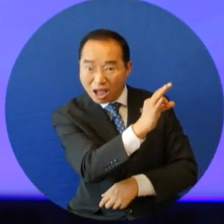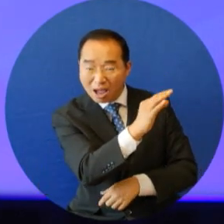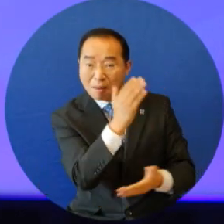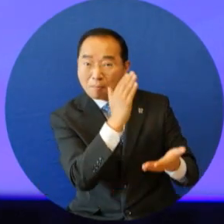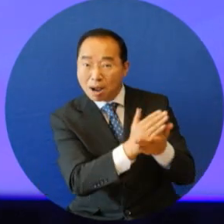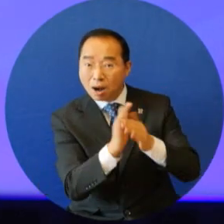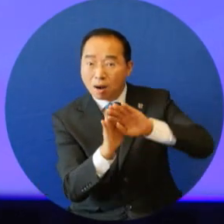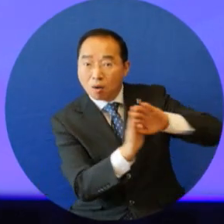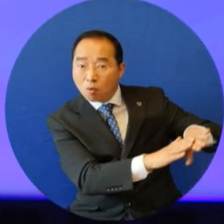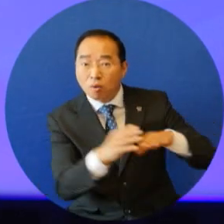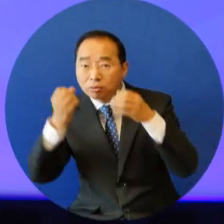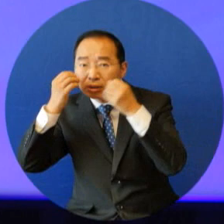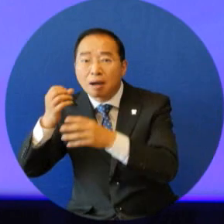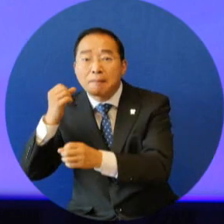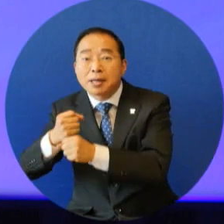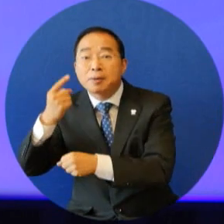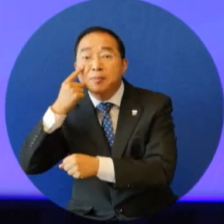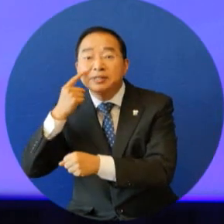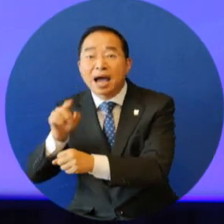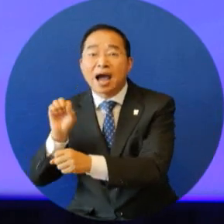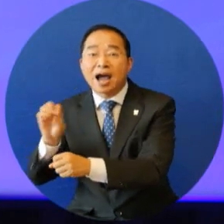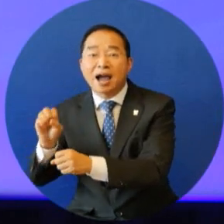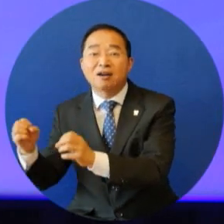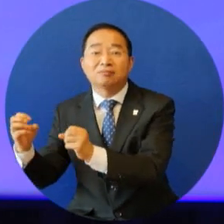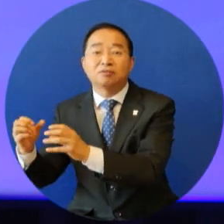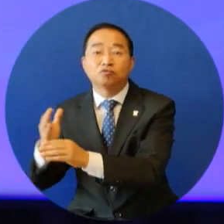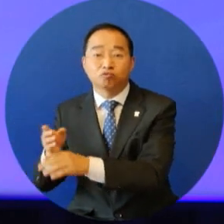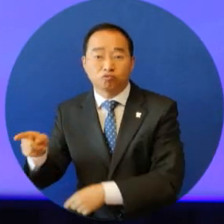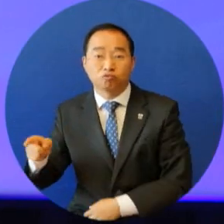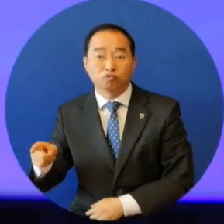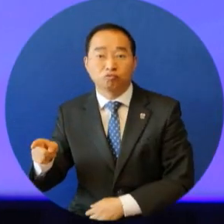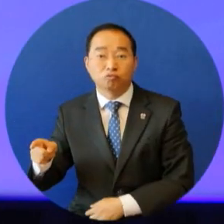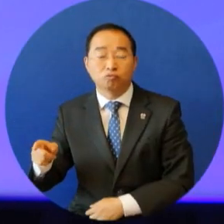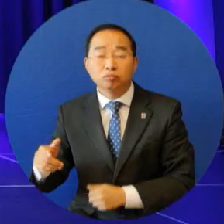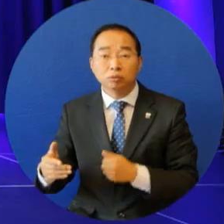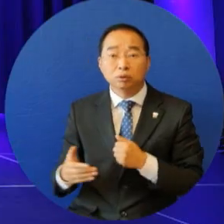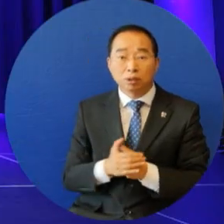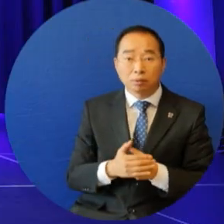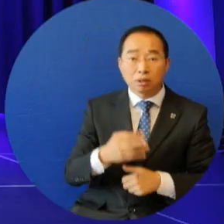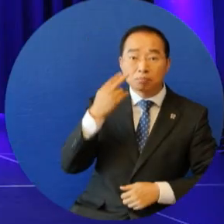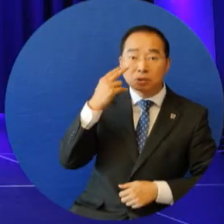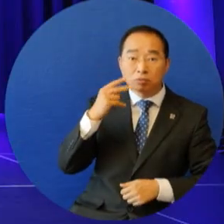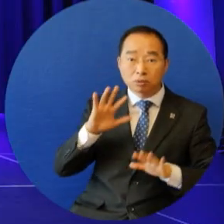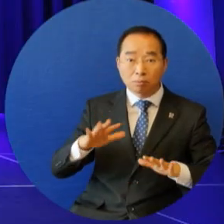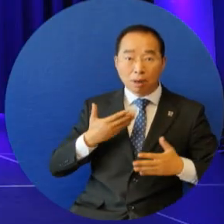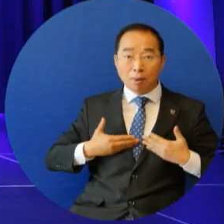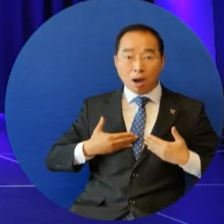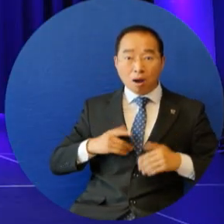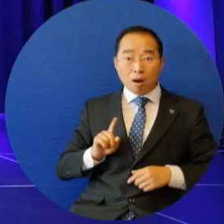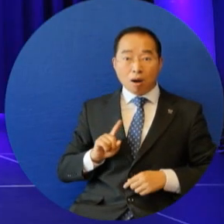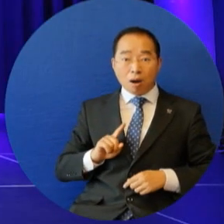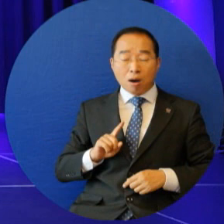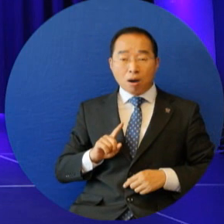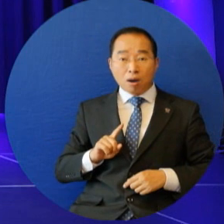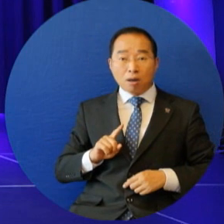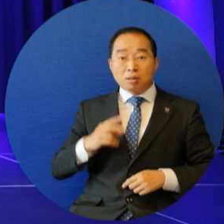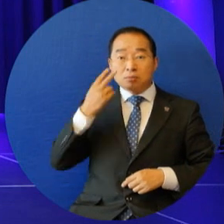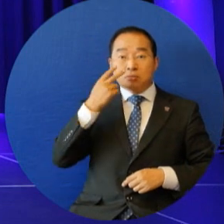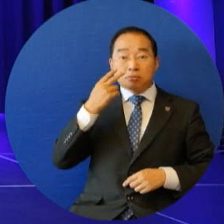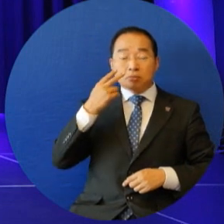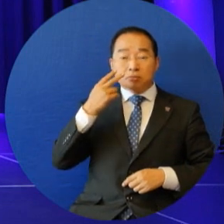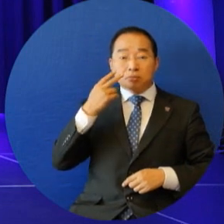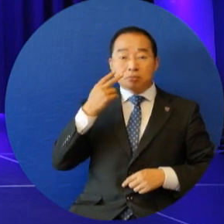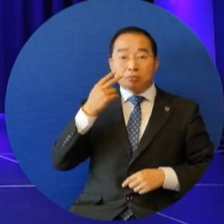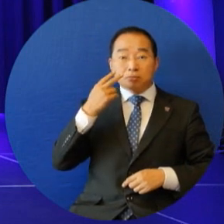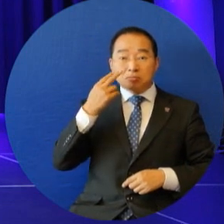대응할 수 있는 그러한 디지털 화폐를 만들자라고 하고 있어요. 그래서 미국도 이제는 바빠졌어요. 오히려